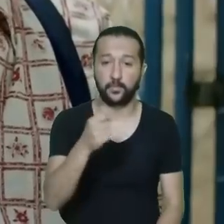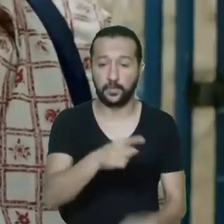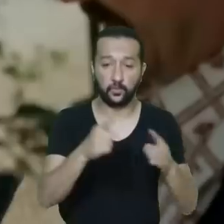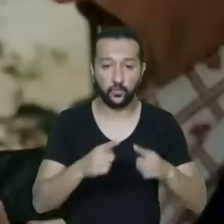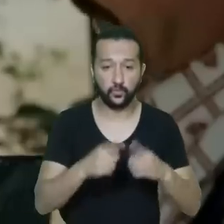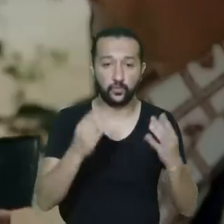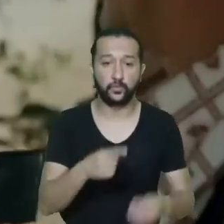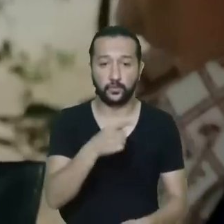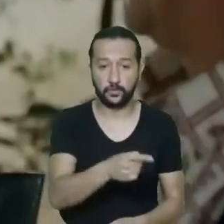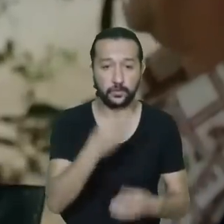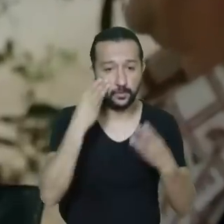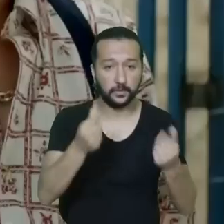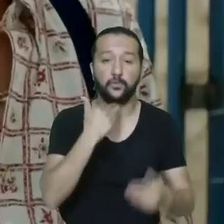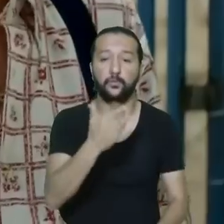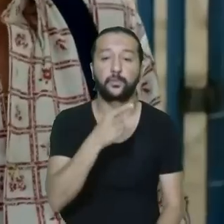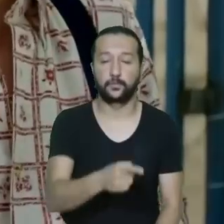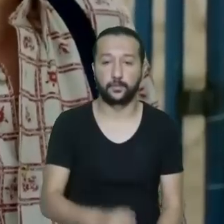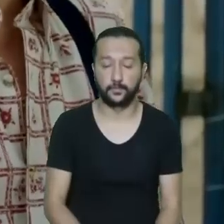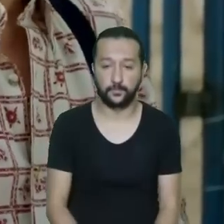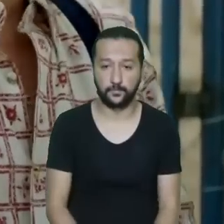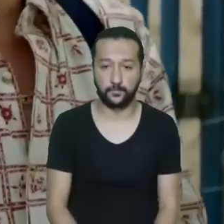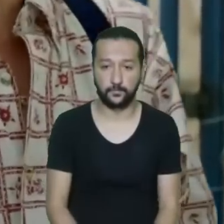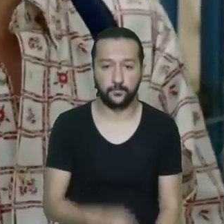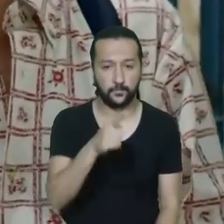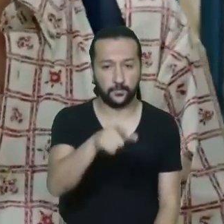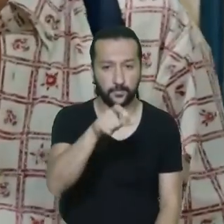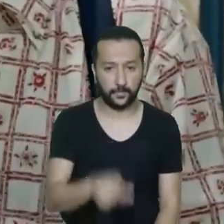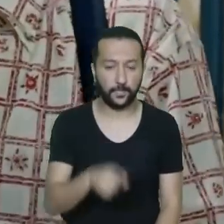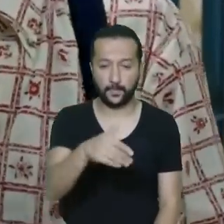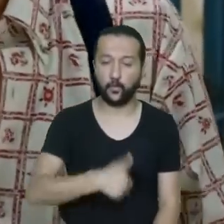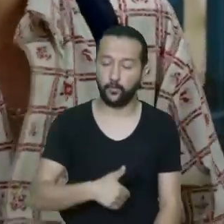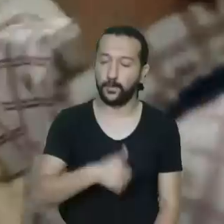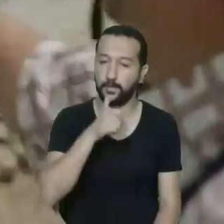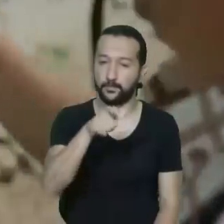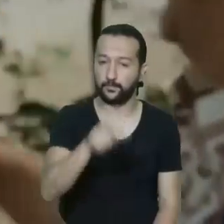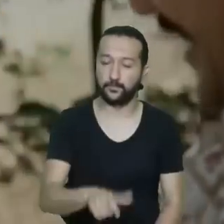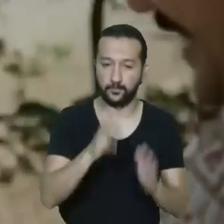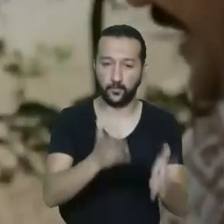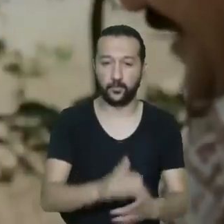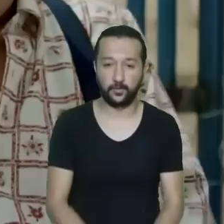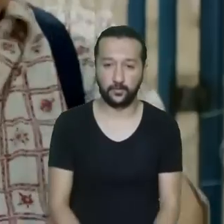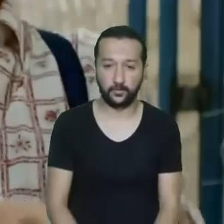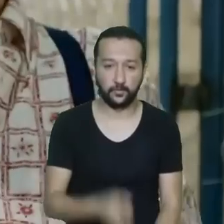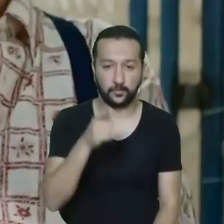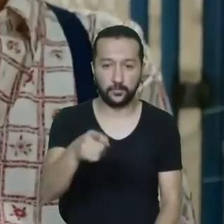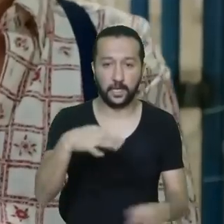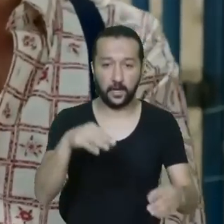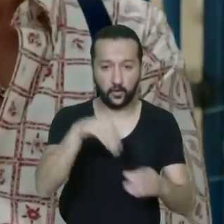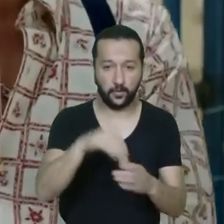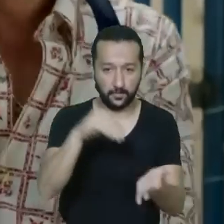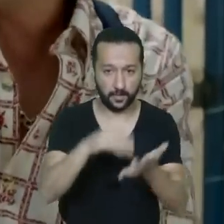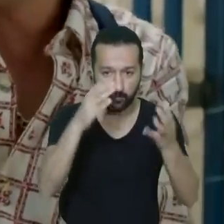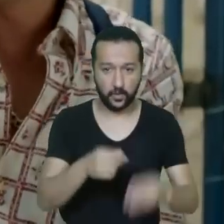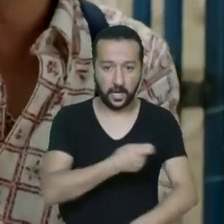kuruşuk kuruşuk. Kuyumcudu da geçmez bundan. Ulan sen de komikçisin lan böyle. Koluna vurdu. Naylonlu mu